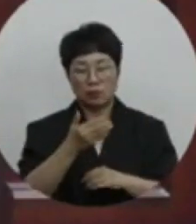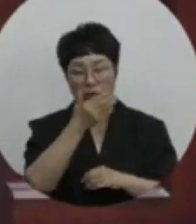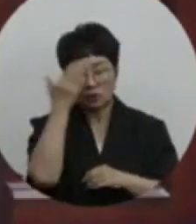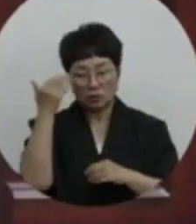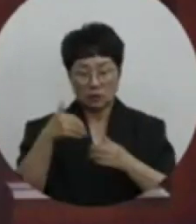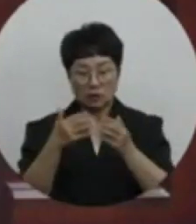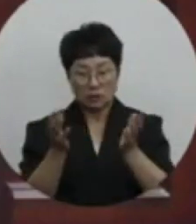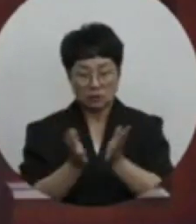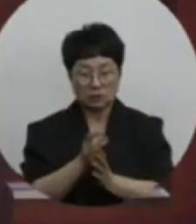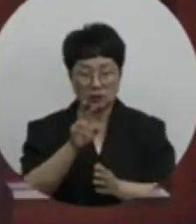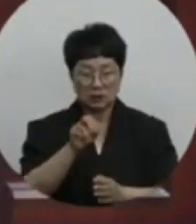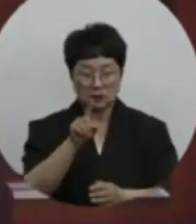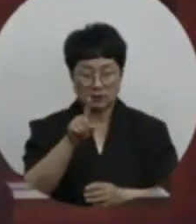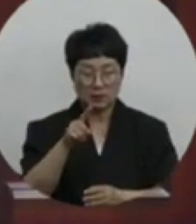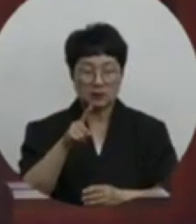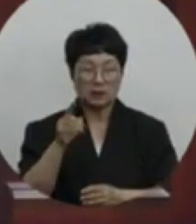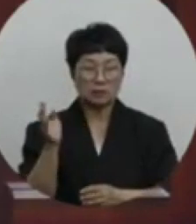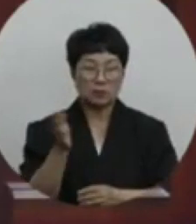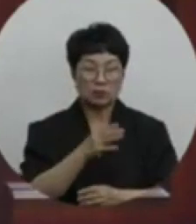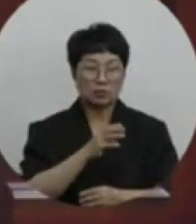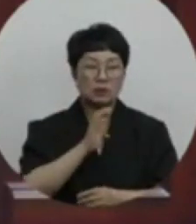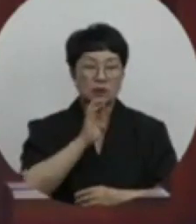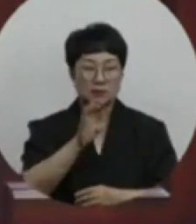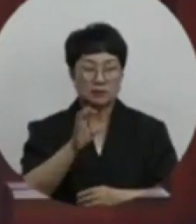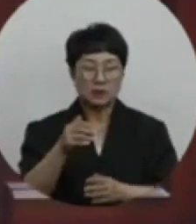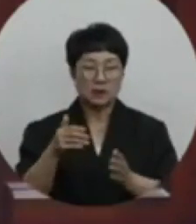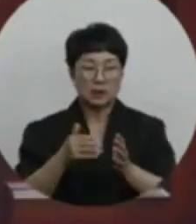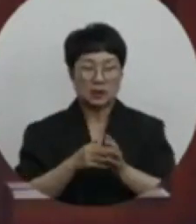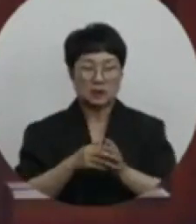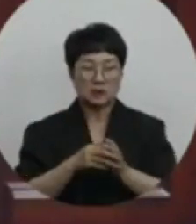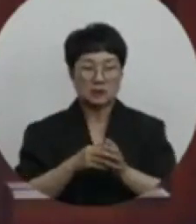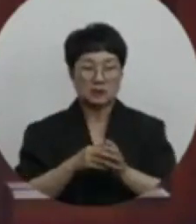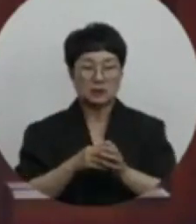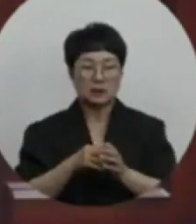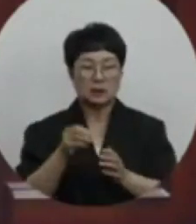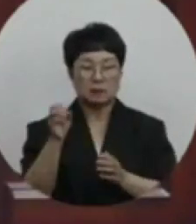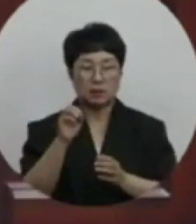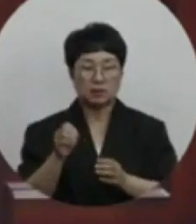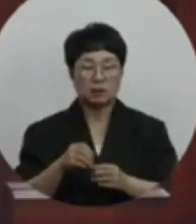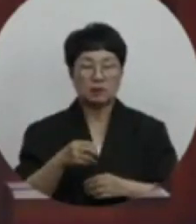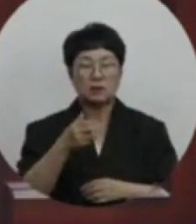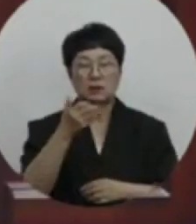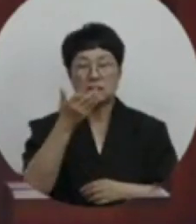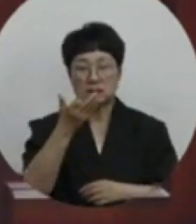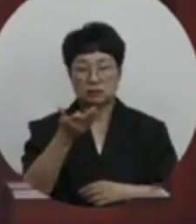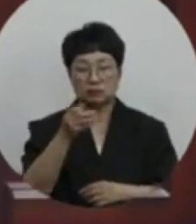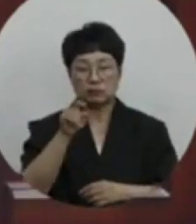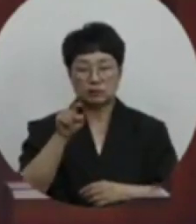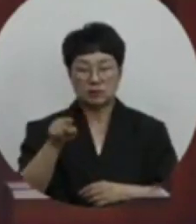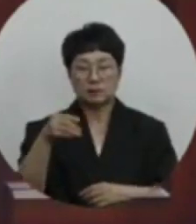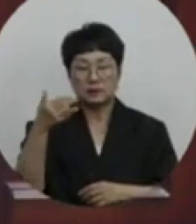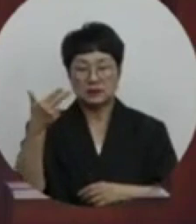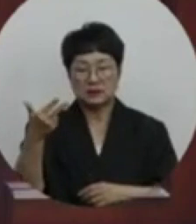청년층인 21세부터 40세까지의 인구 비율은 19.71%에 불과합니다.